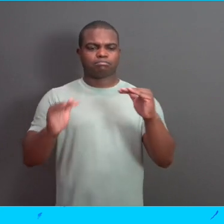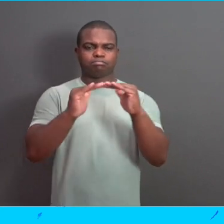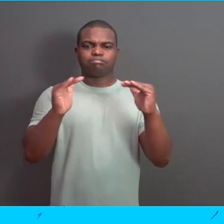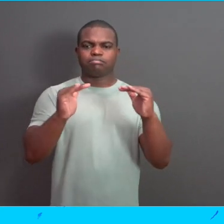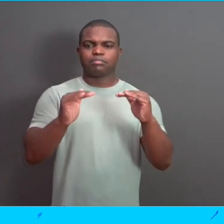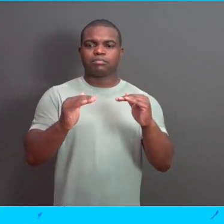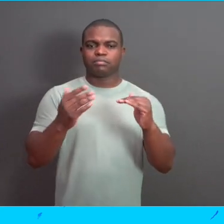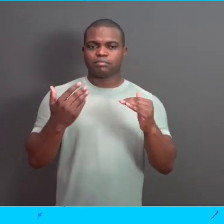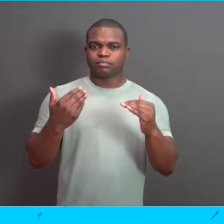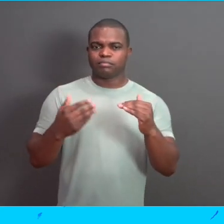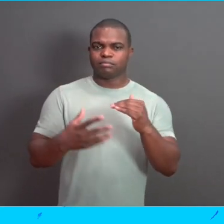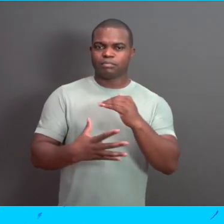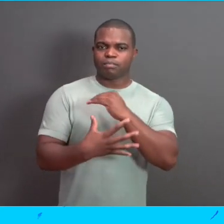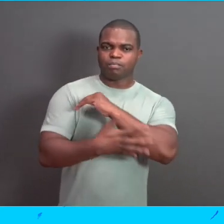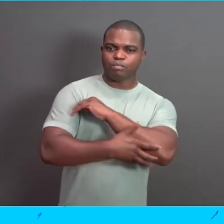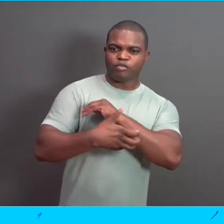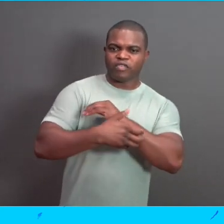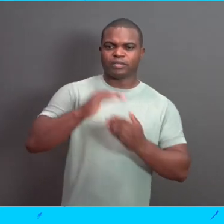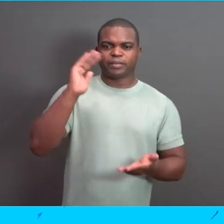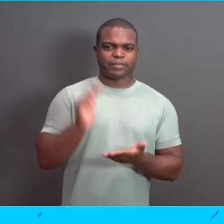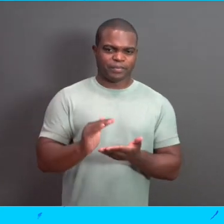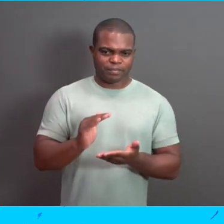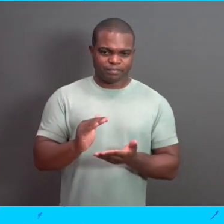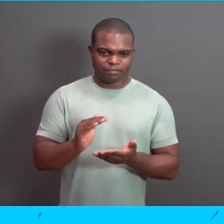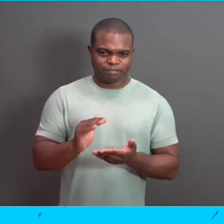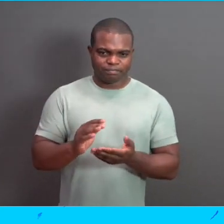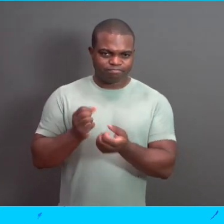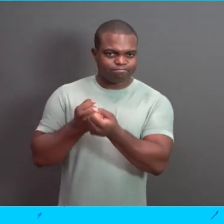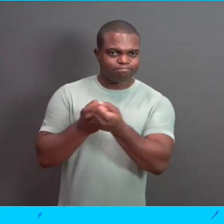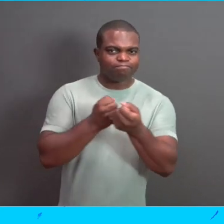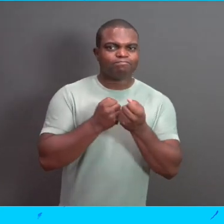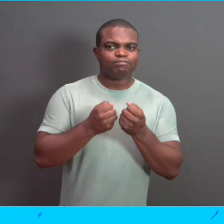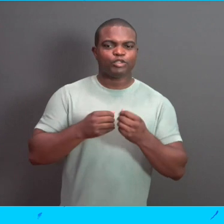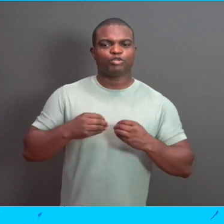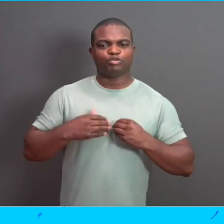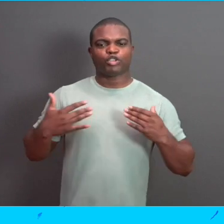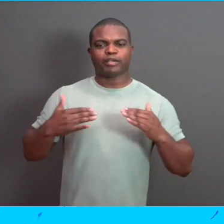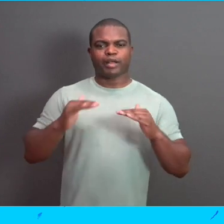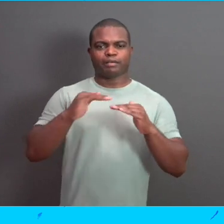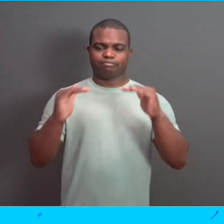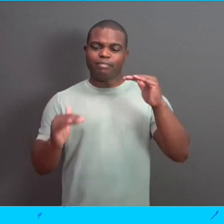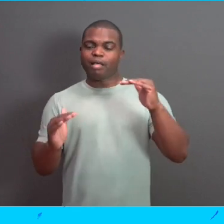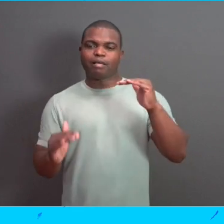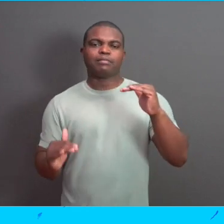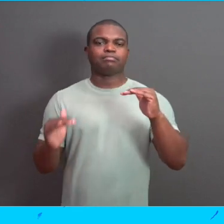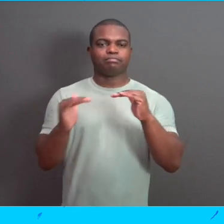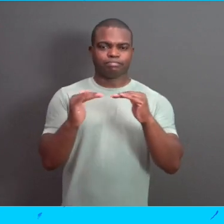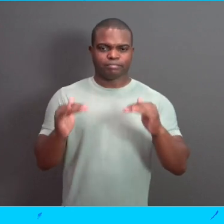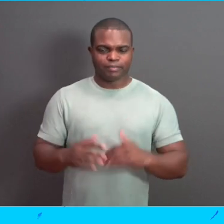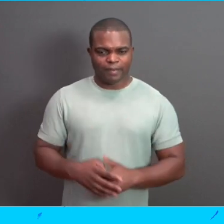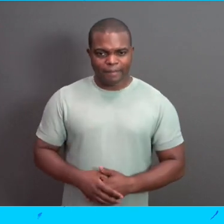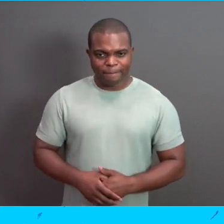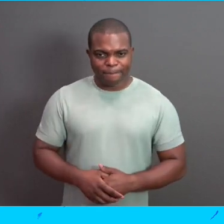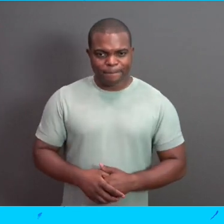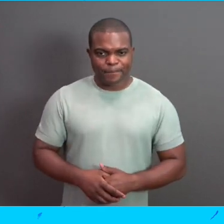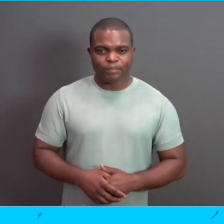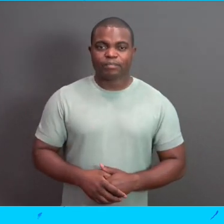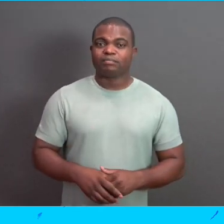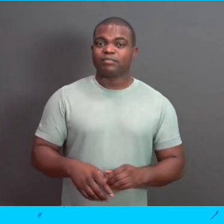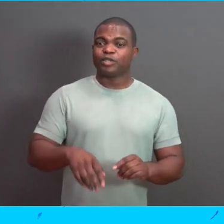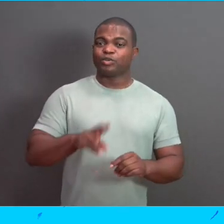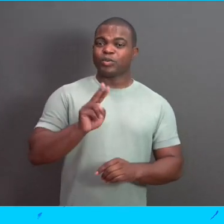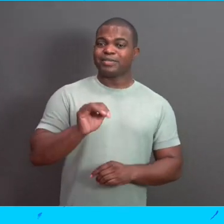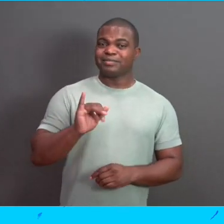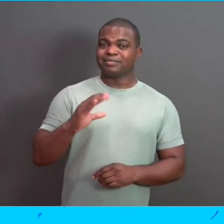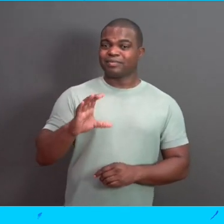avons aussi Jennifer. Elle travaille comme chef pour l'UNICEF dans